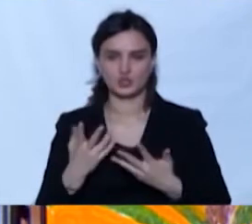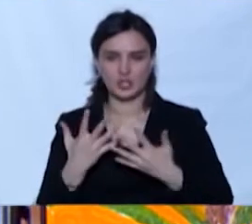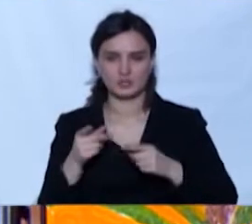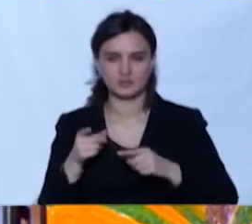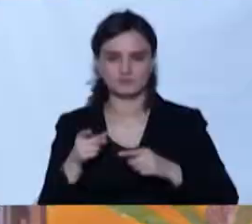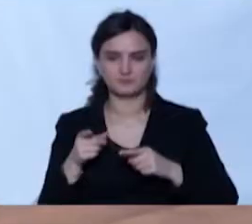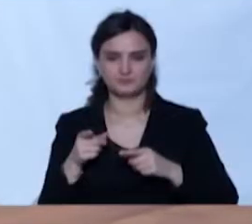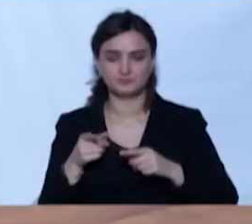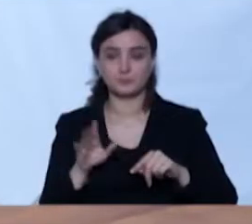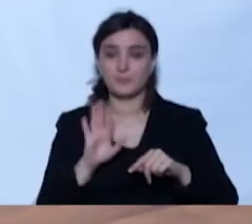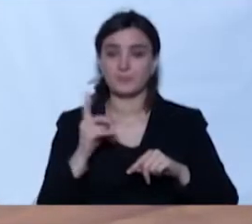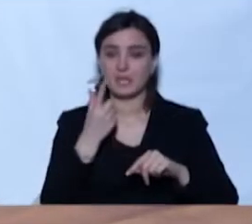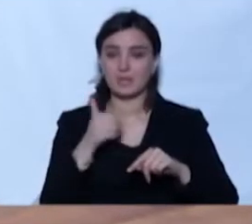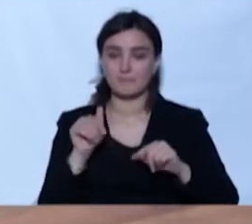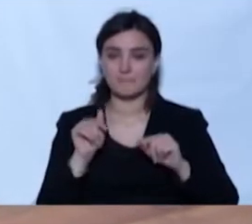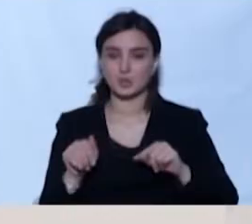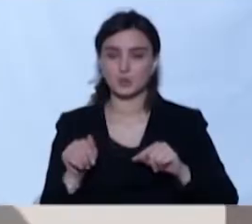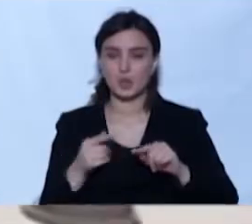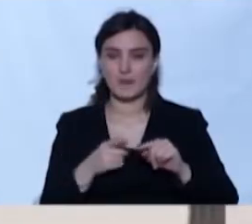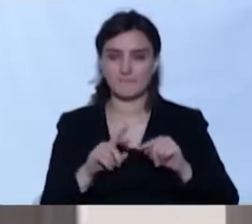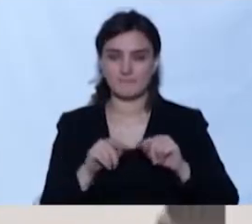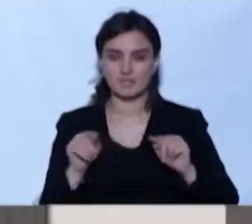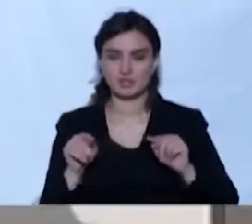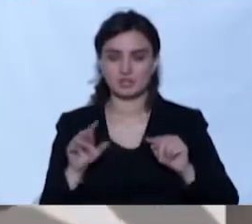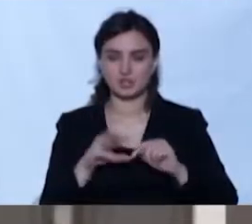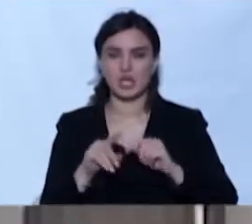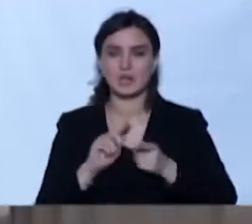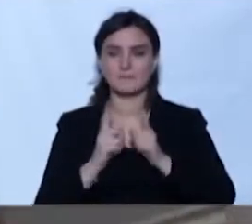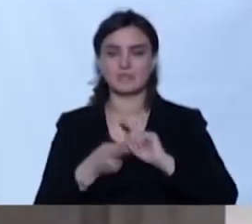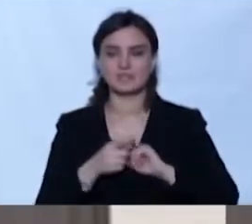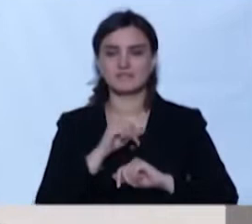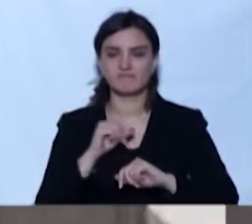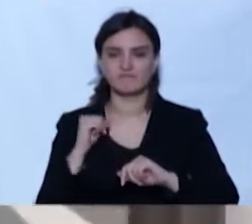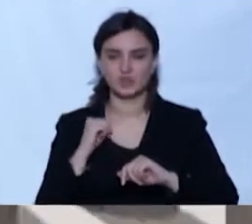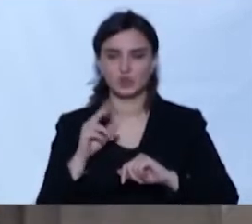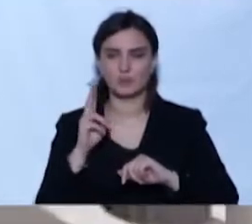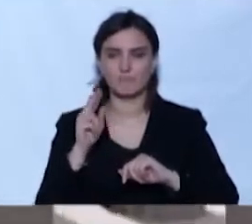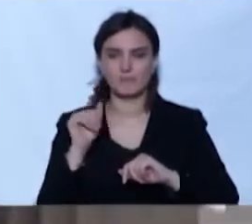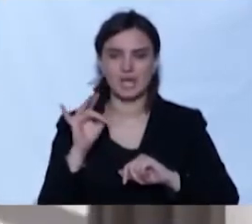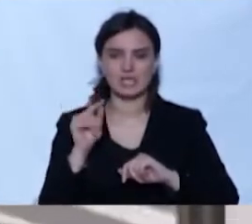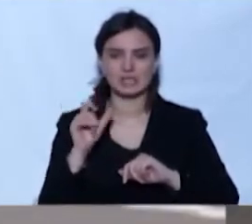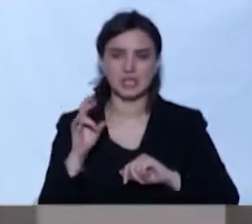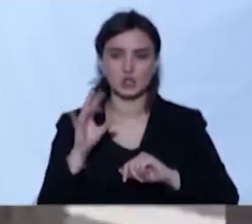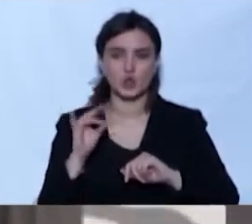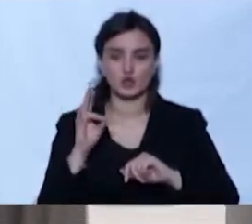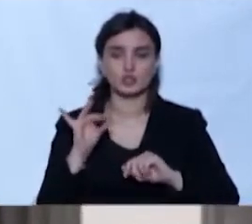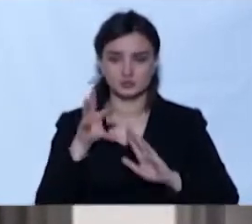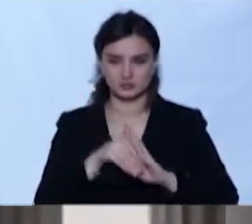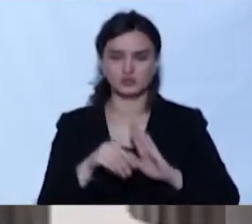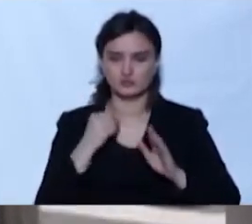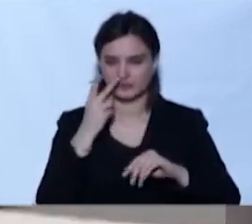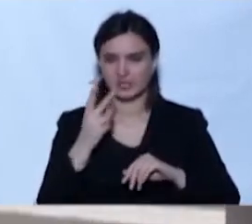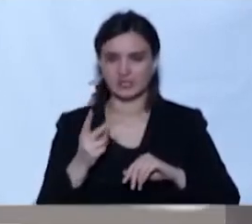მარტო ანსამბლის აი ამ სტრუქტურაში, არამედ თავად პართენონშიც კი ჩვენ ვხედავთ, რომ